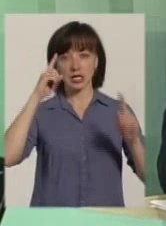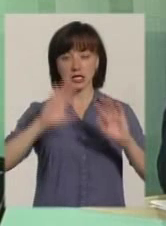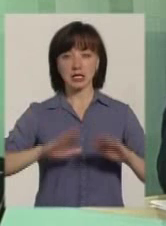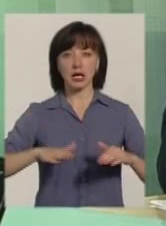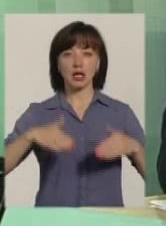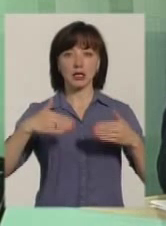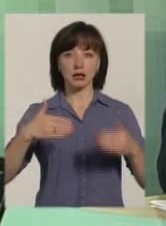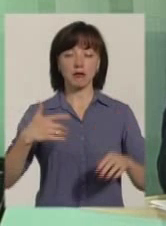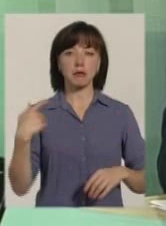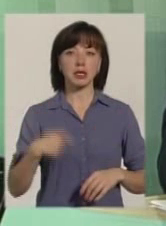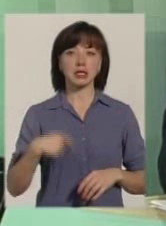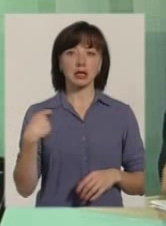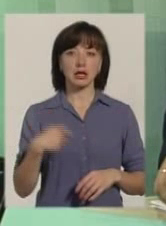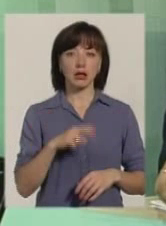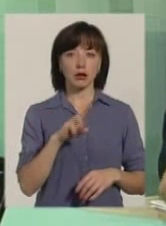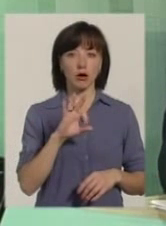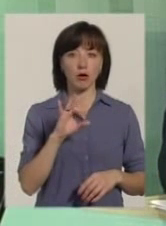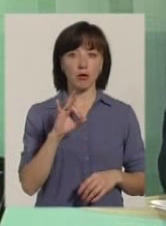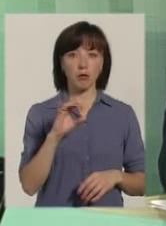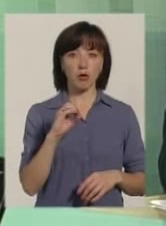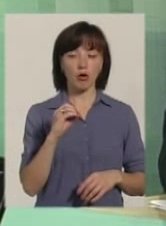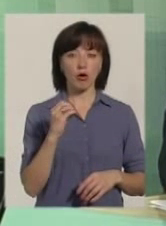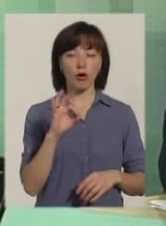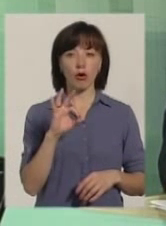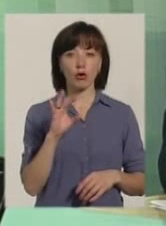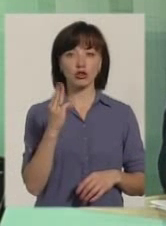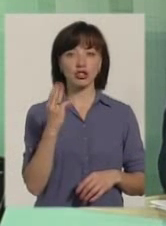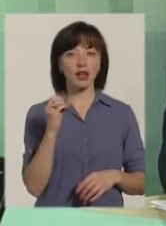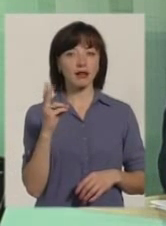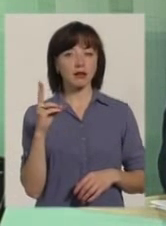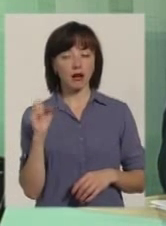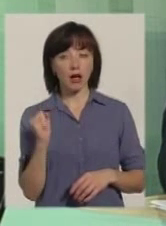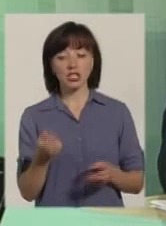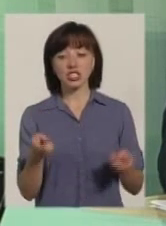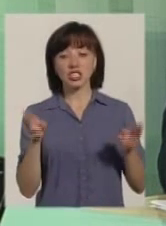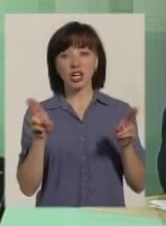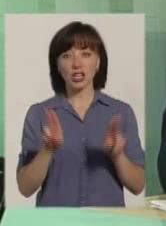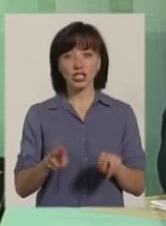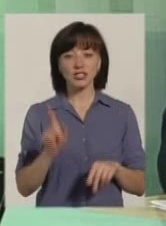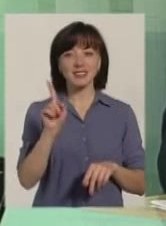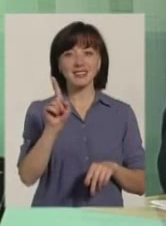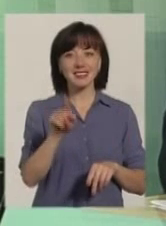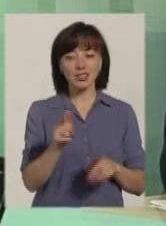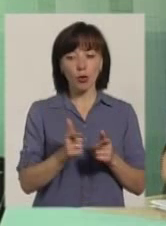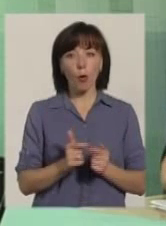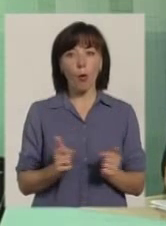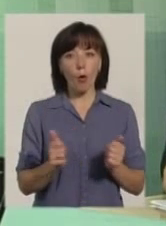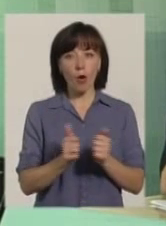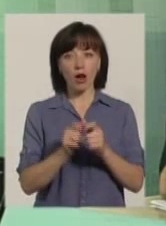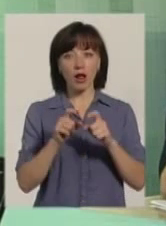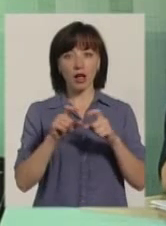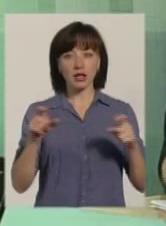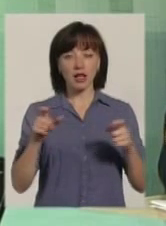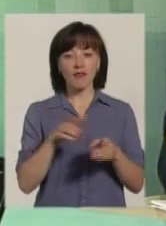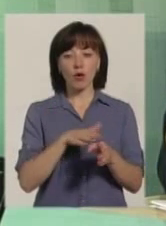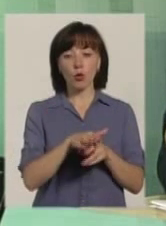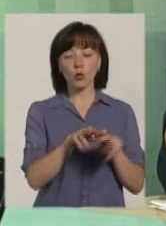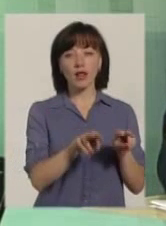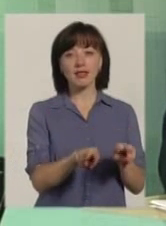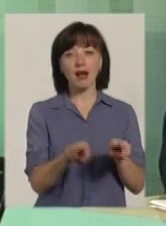Порошенка. Залишаться ті органи, чи будуть створені ті органи, які будуть виконувати